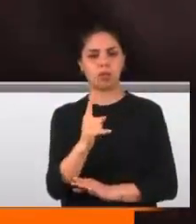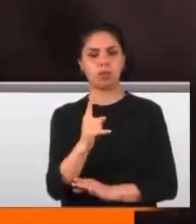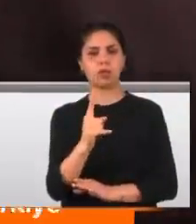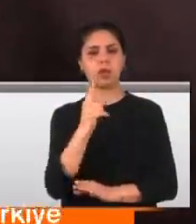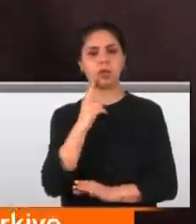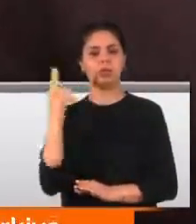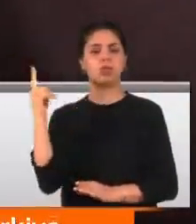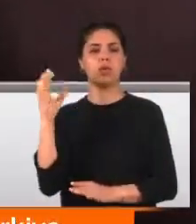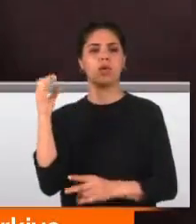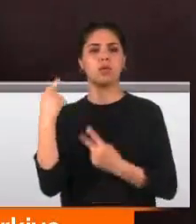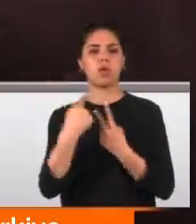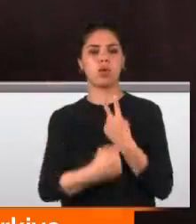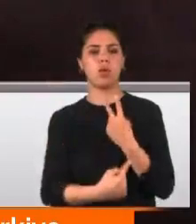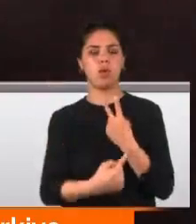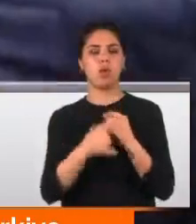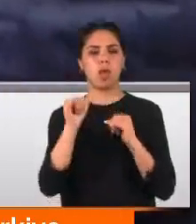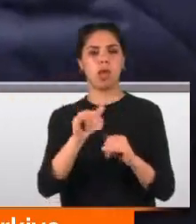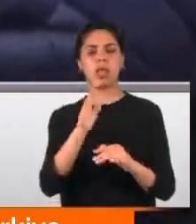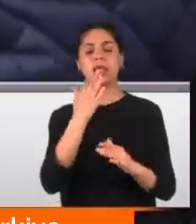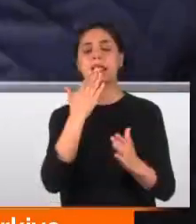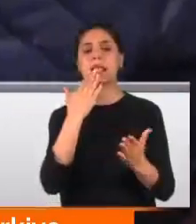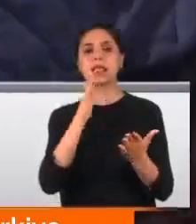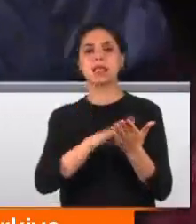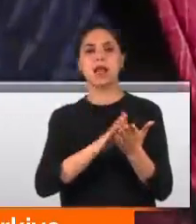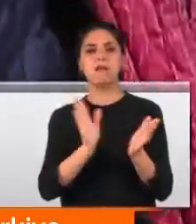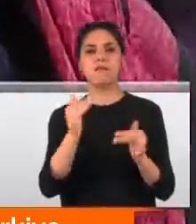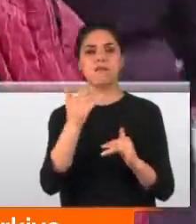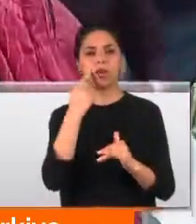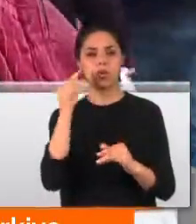Cumhurbaşkanı oy pusulasında aynı zarfa koyacak yapıştırıyoruz